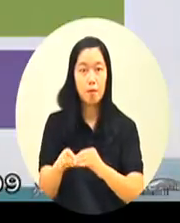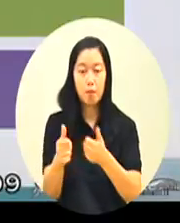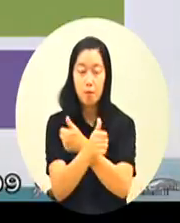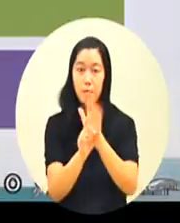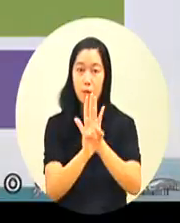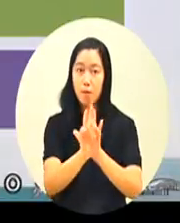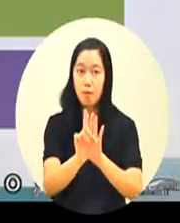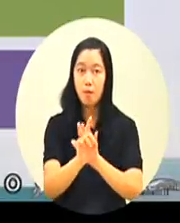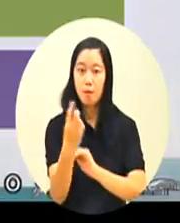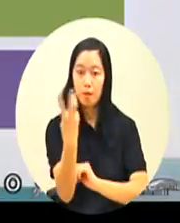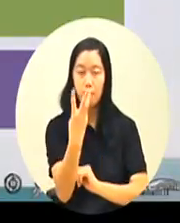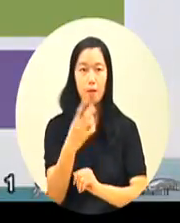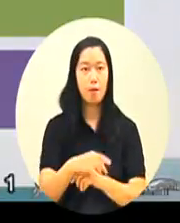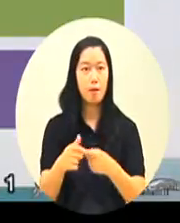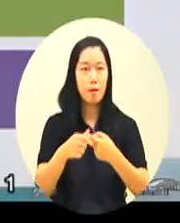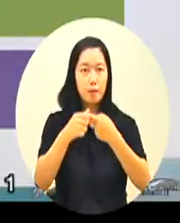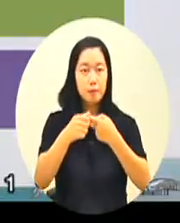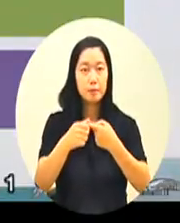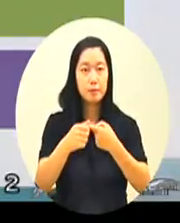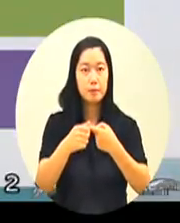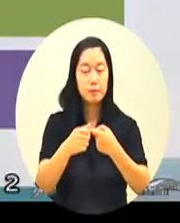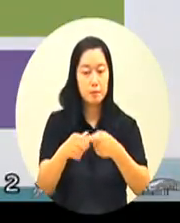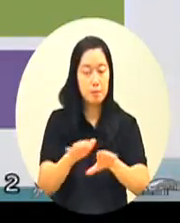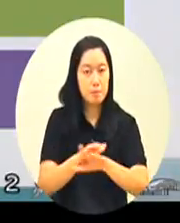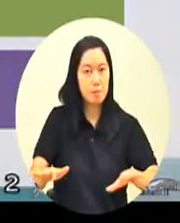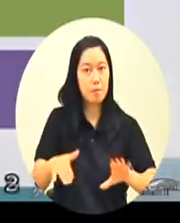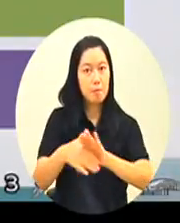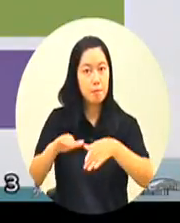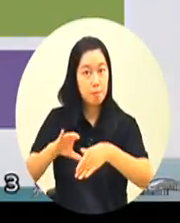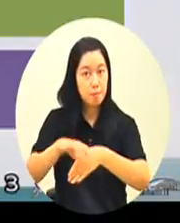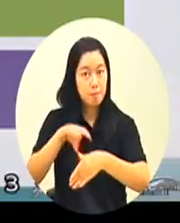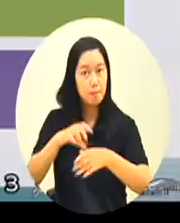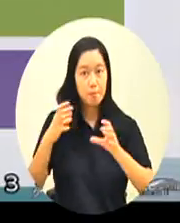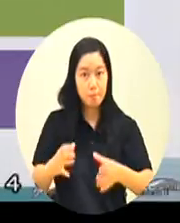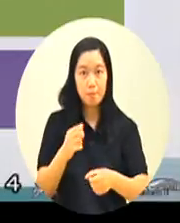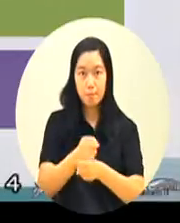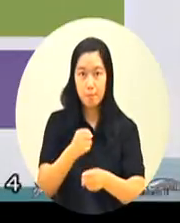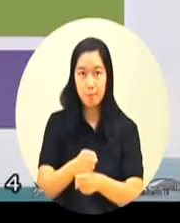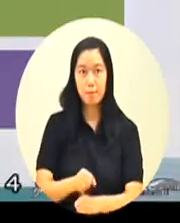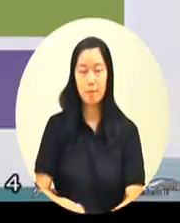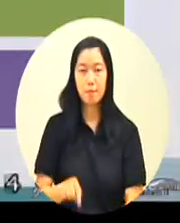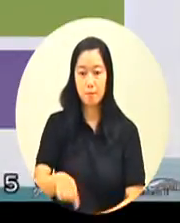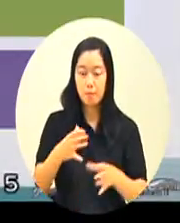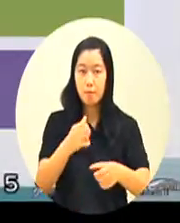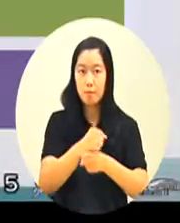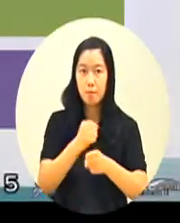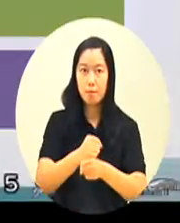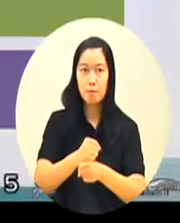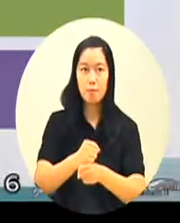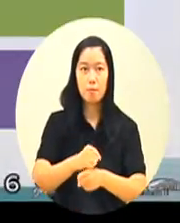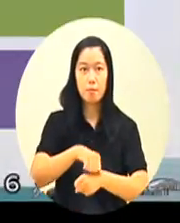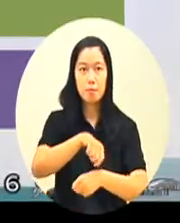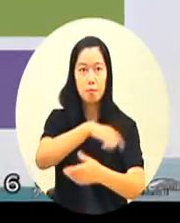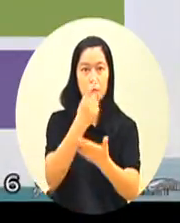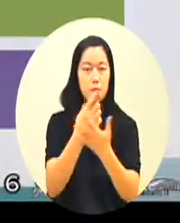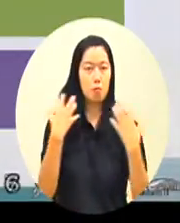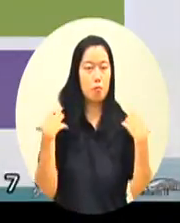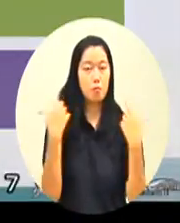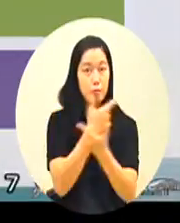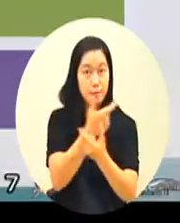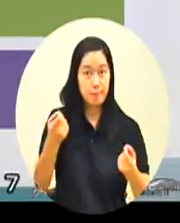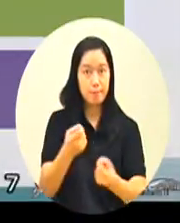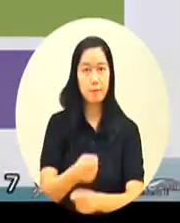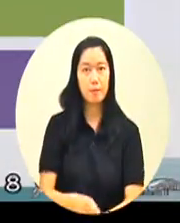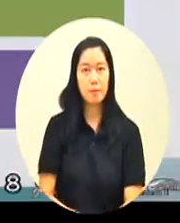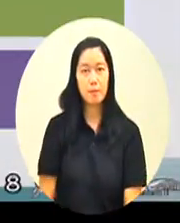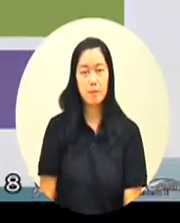第一个还是最关键的，就是安全文化的建立。所以我们对于建立一个权责一致的一